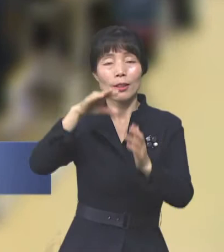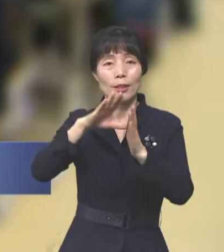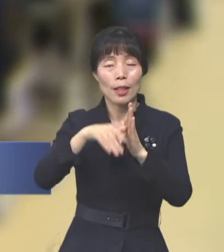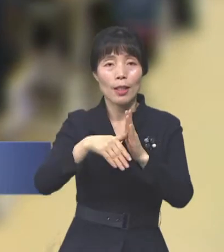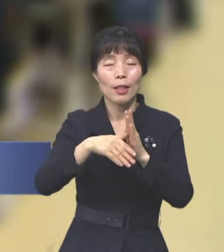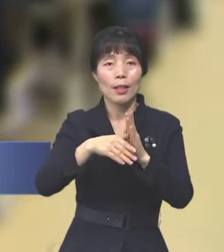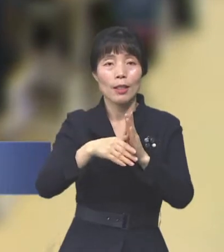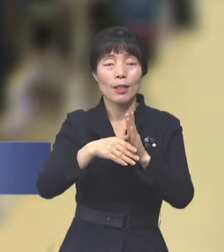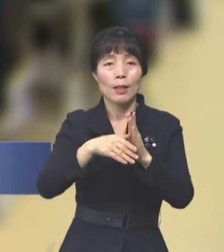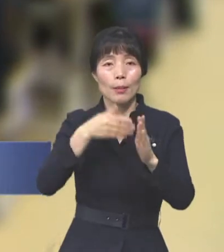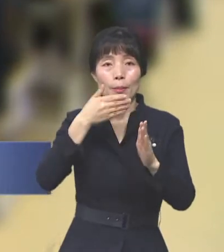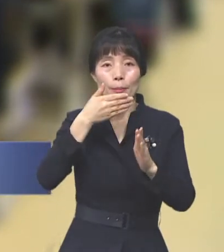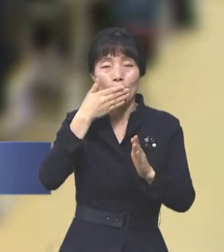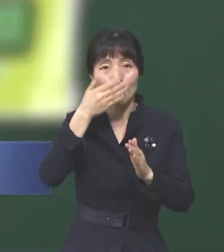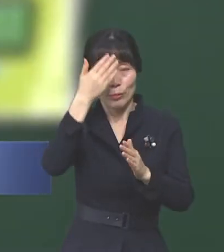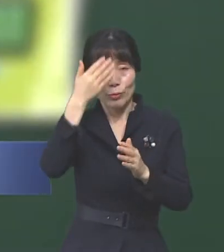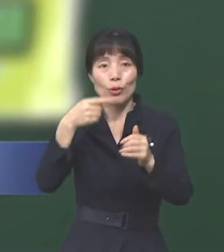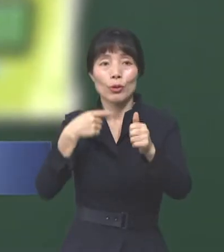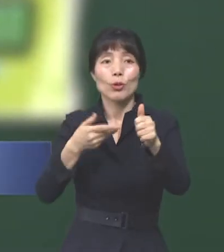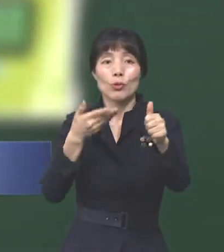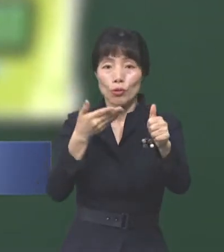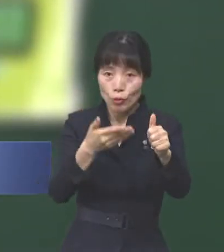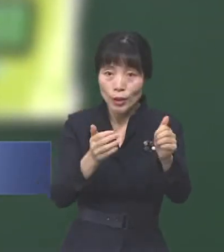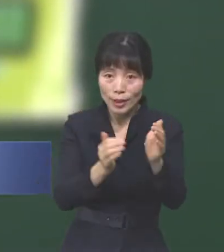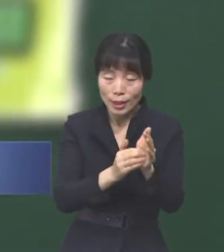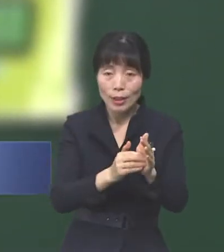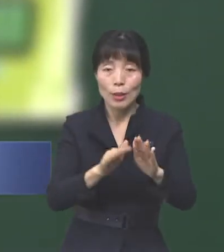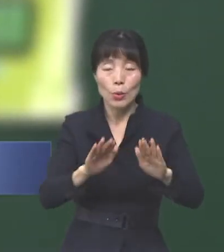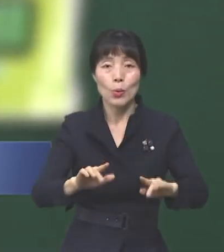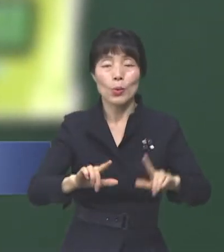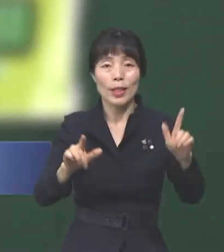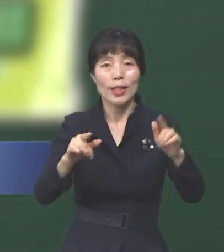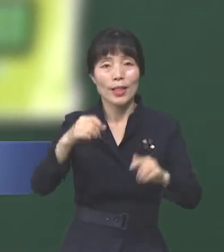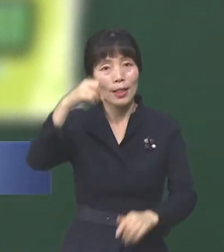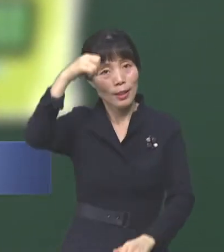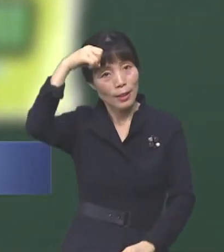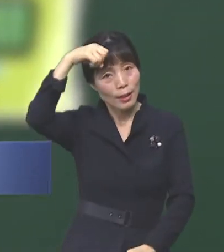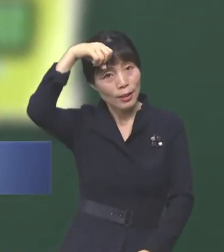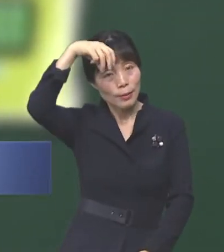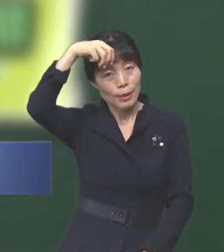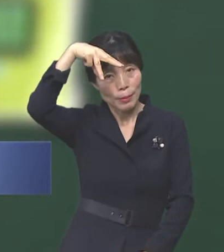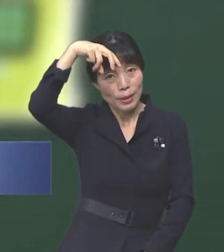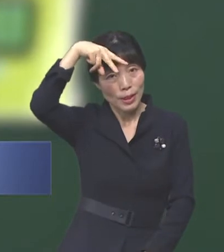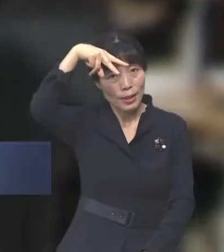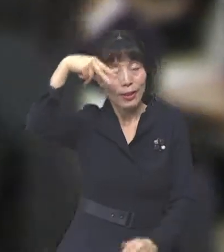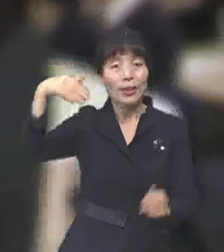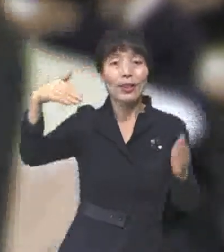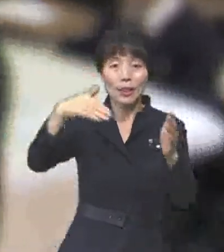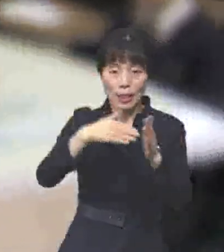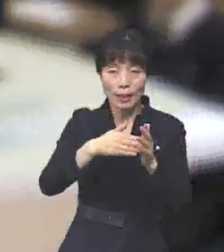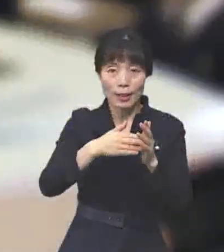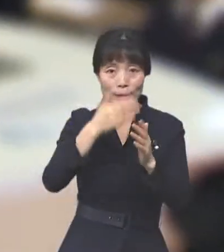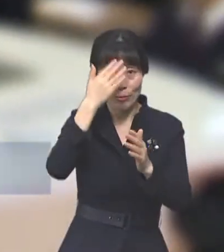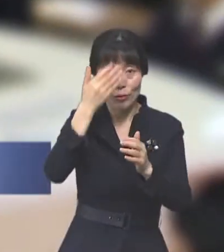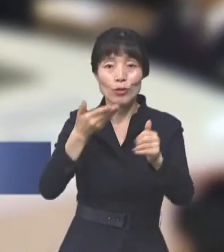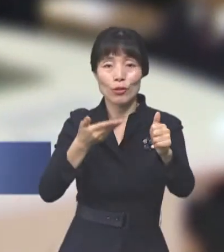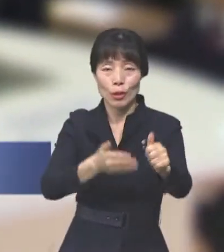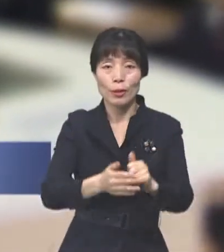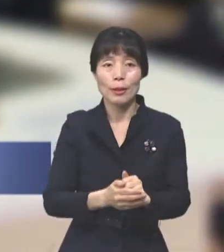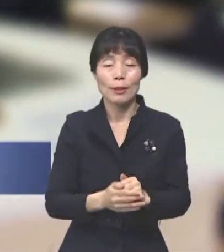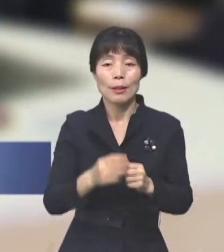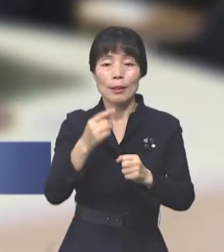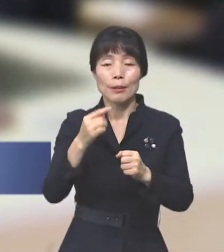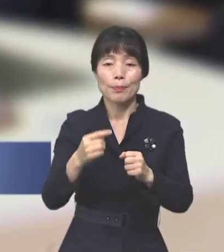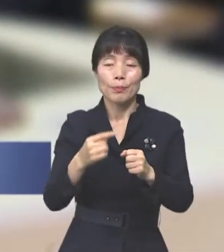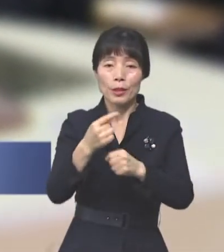고등학교 무상교육 지원을 새해부터는 2학년까지 확대합니다. 고등학교 자녀 1인당 연간 약 160만